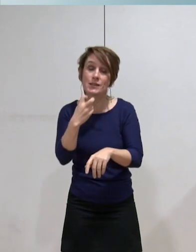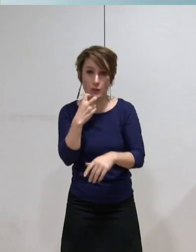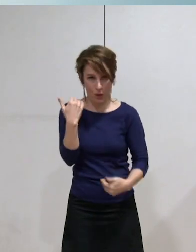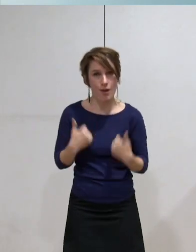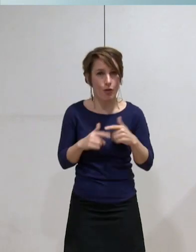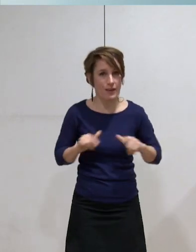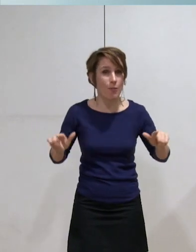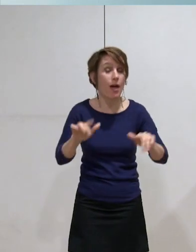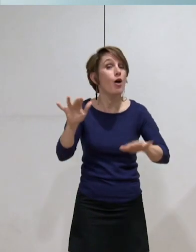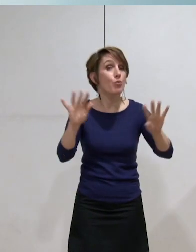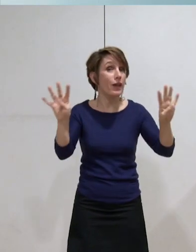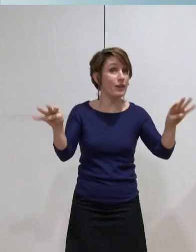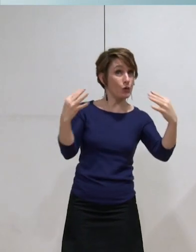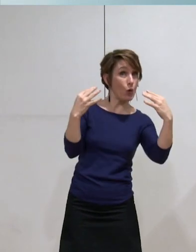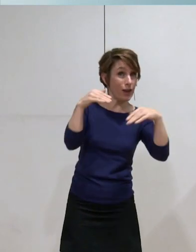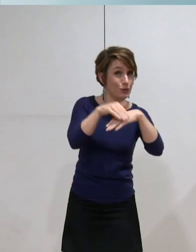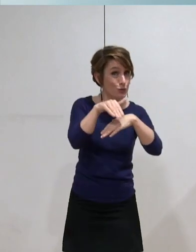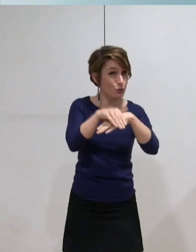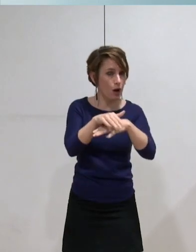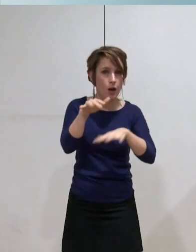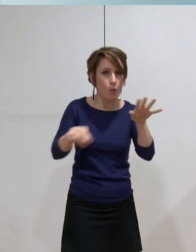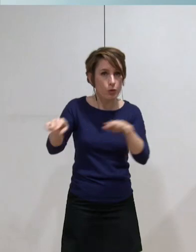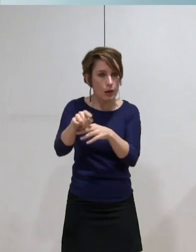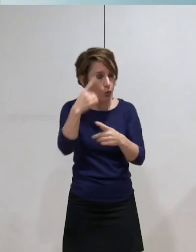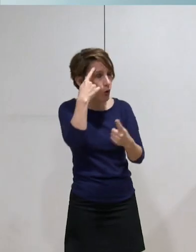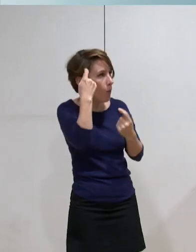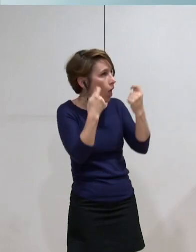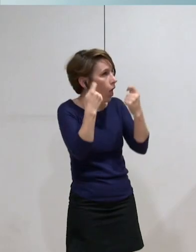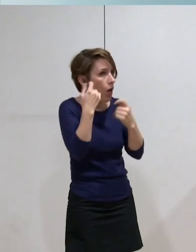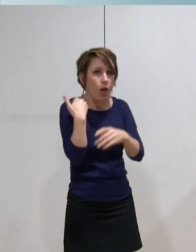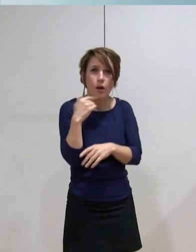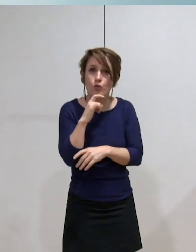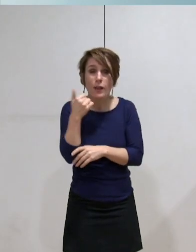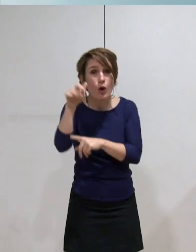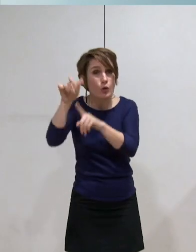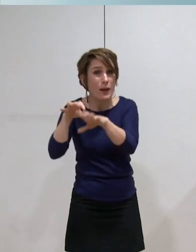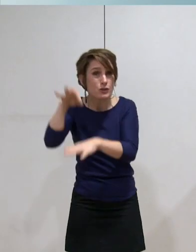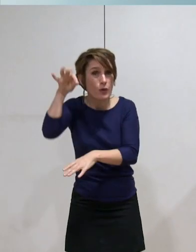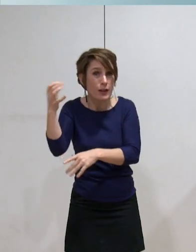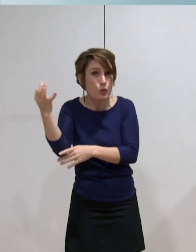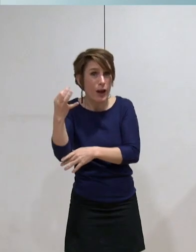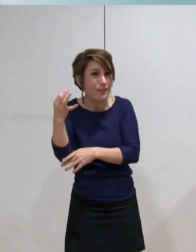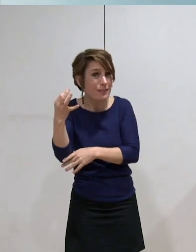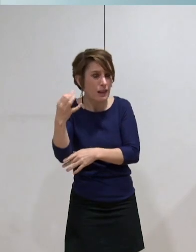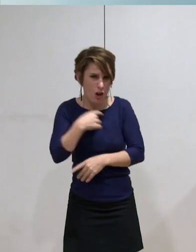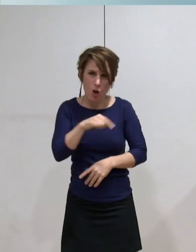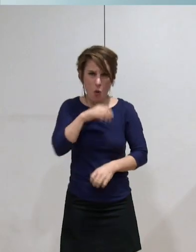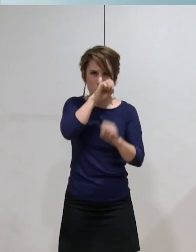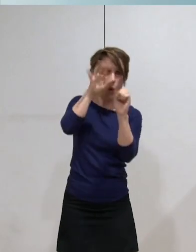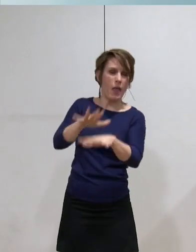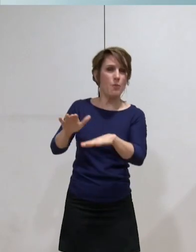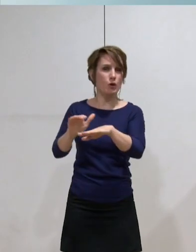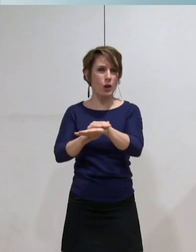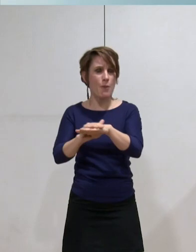nous suivent ils ont peut-être été inquiets en entendant un élu annoncé ici qu'on aurait fait le choix d'abandonner la politique de